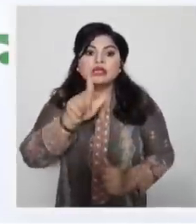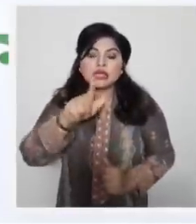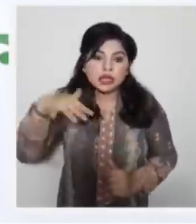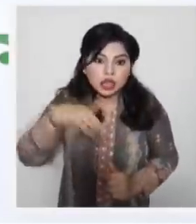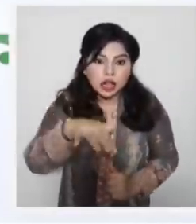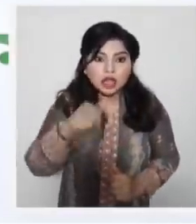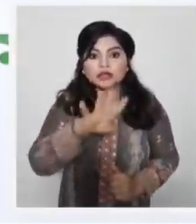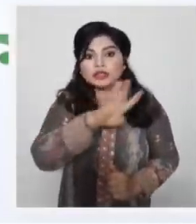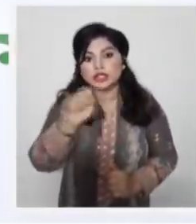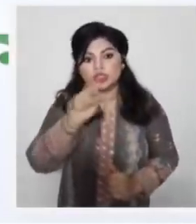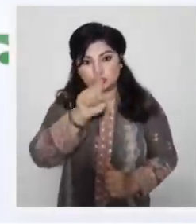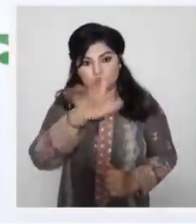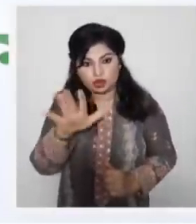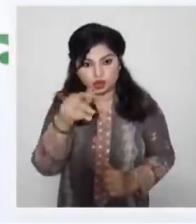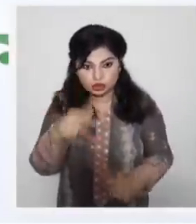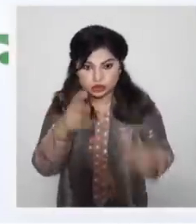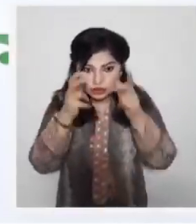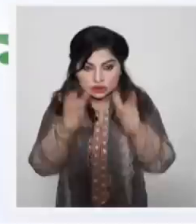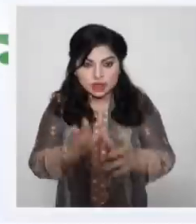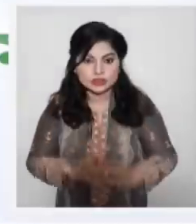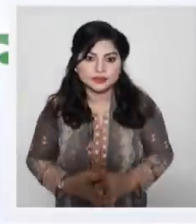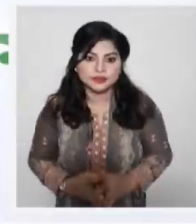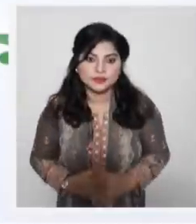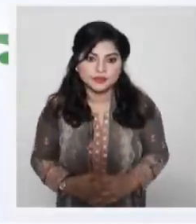1,576 জন, এ পর্যন্ত স্ক্রিনিং হয়েছেন